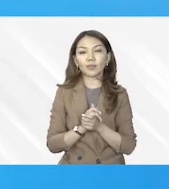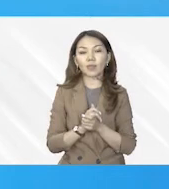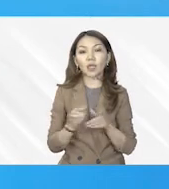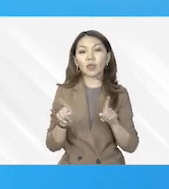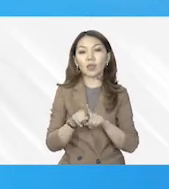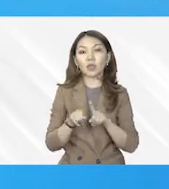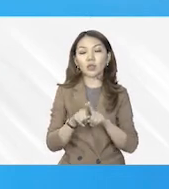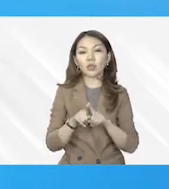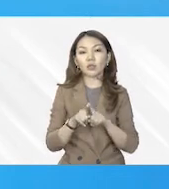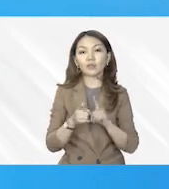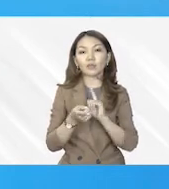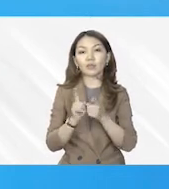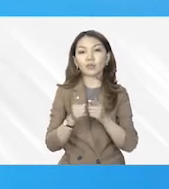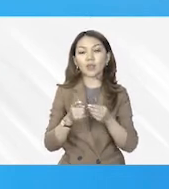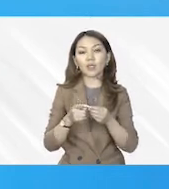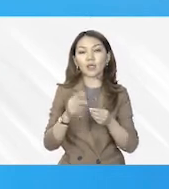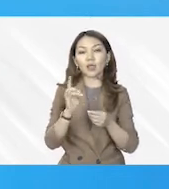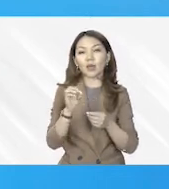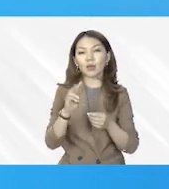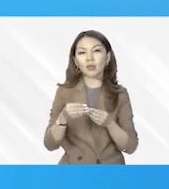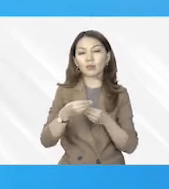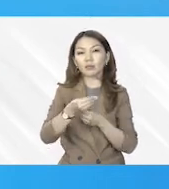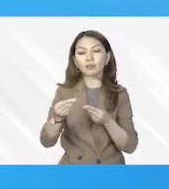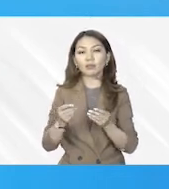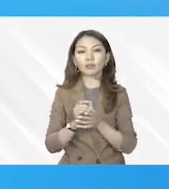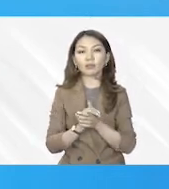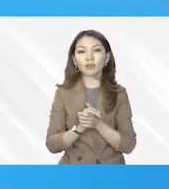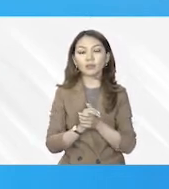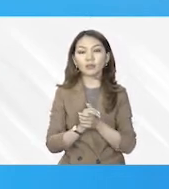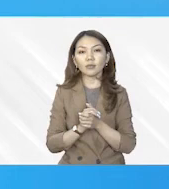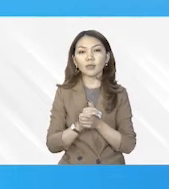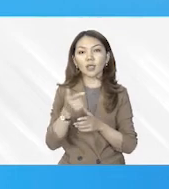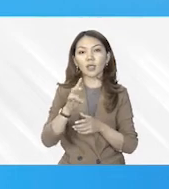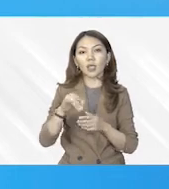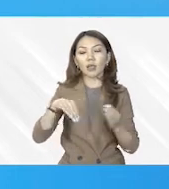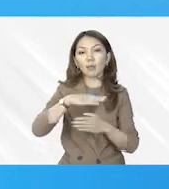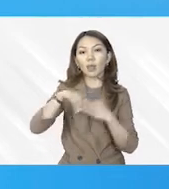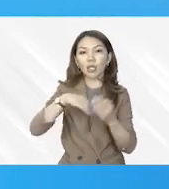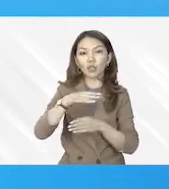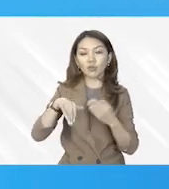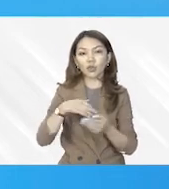Подобно перетасовке колоды карт, рекомбинация позволяет генам перемешаться.